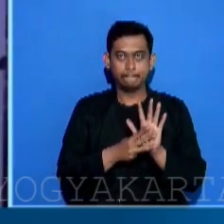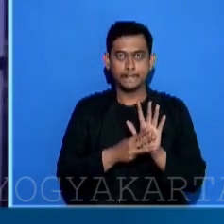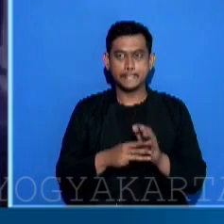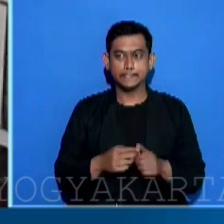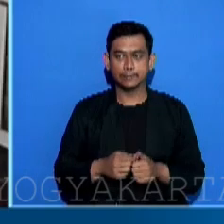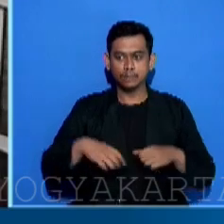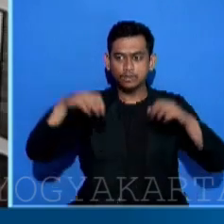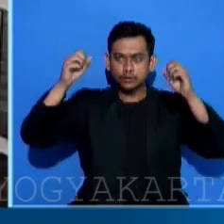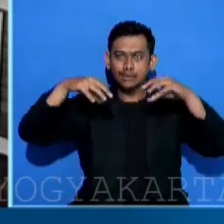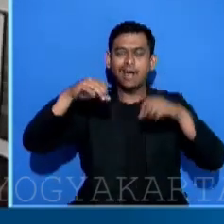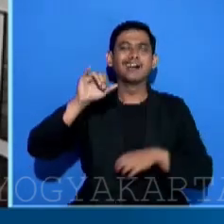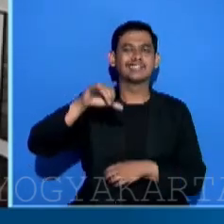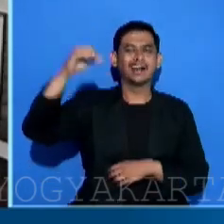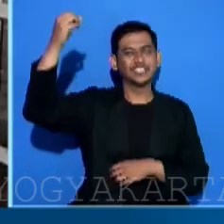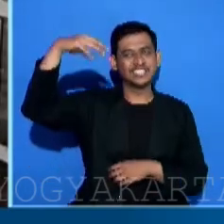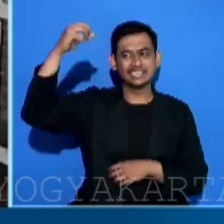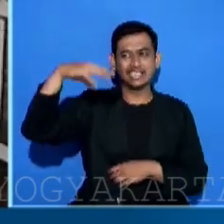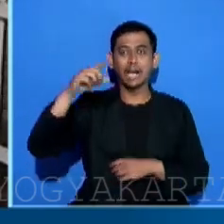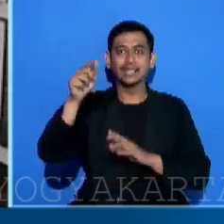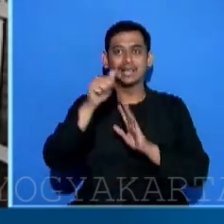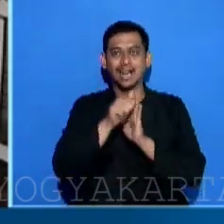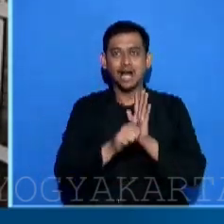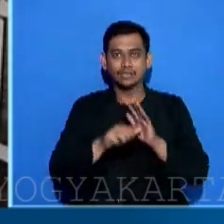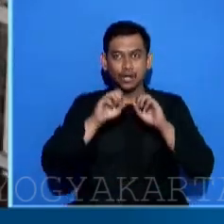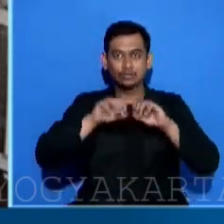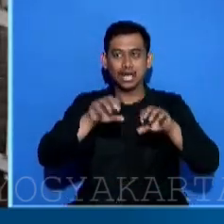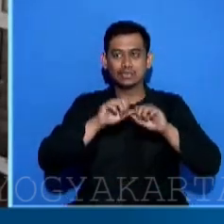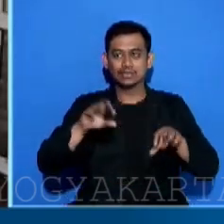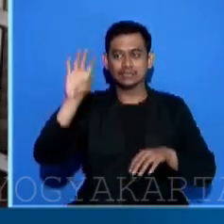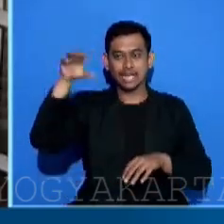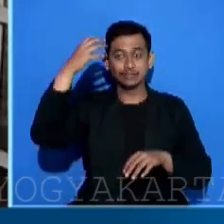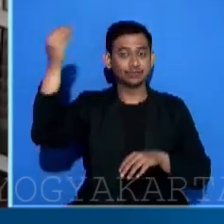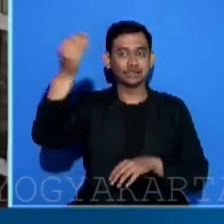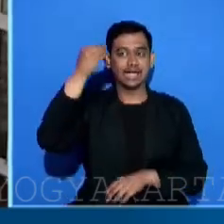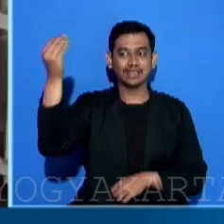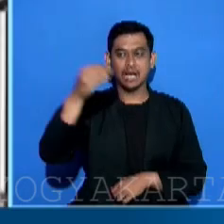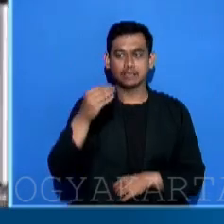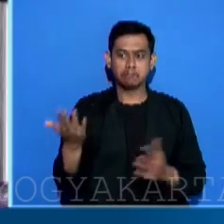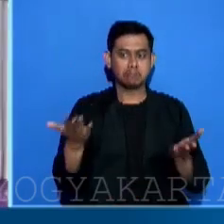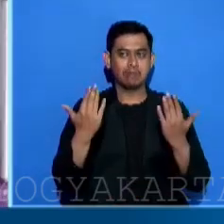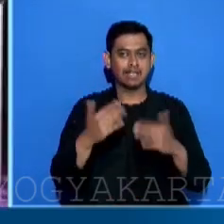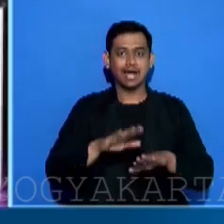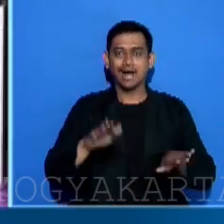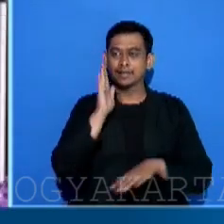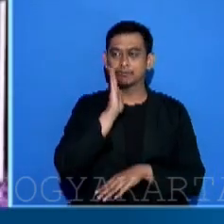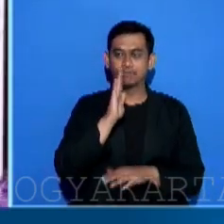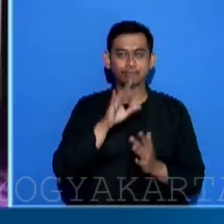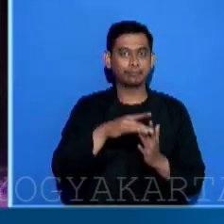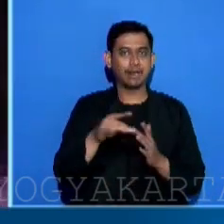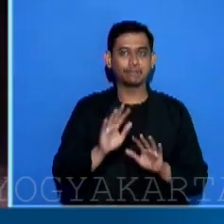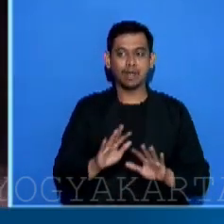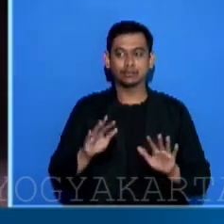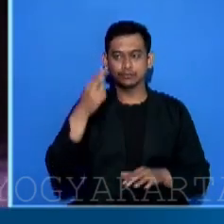gerimis. Gelaran yang menjadi ajang promosi Dinas Pariwisata DIY ini untuk mengajak kalangan muda sebagai pemilih terbanyak dalam